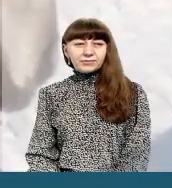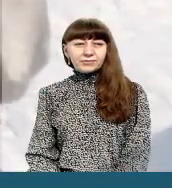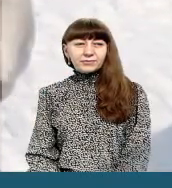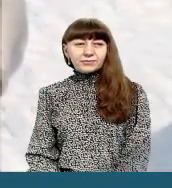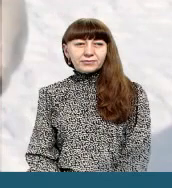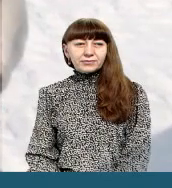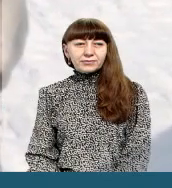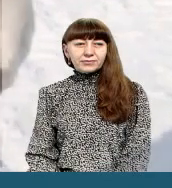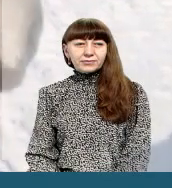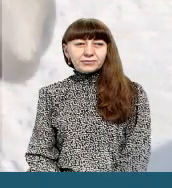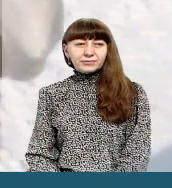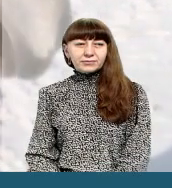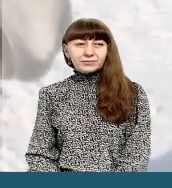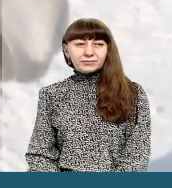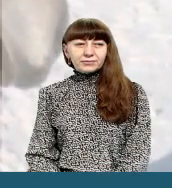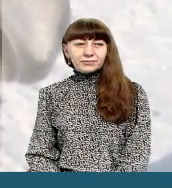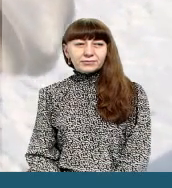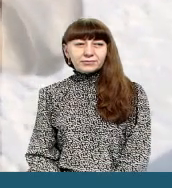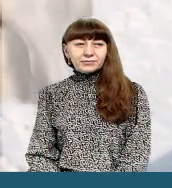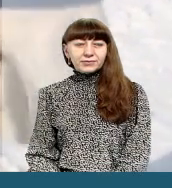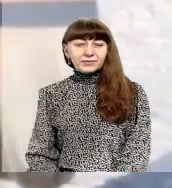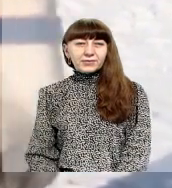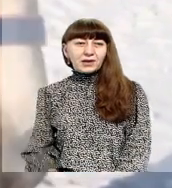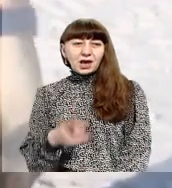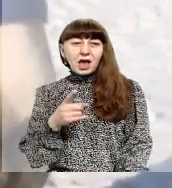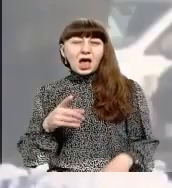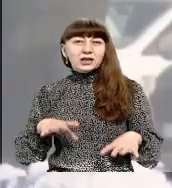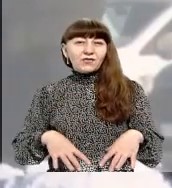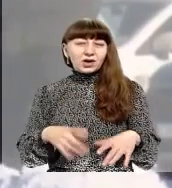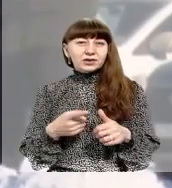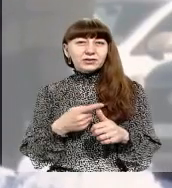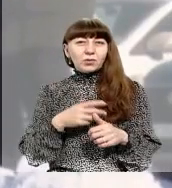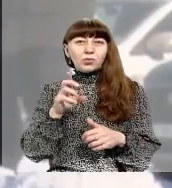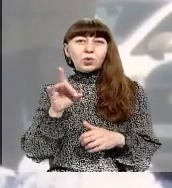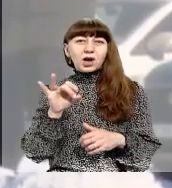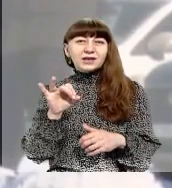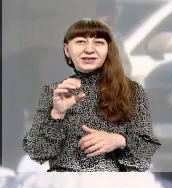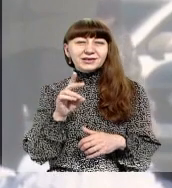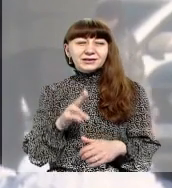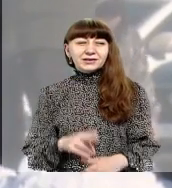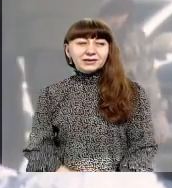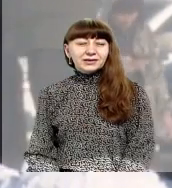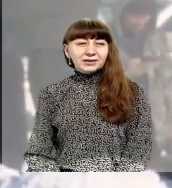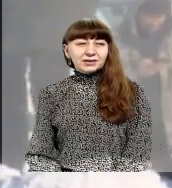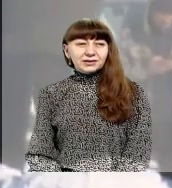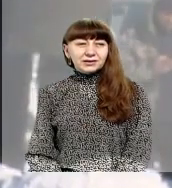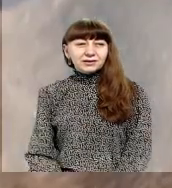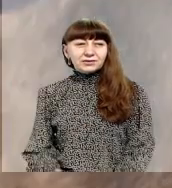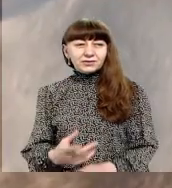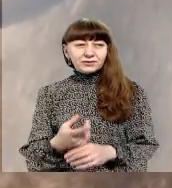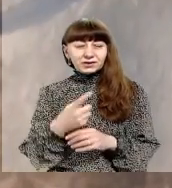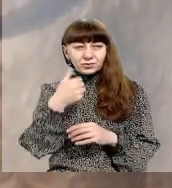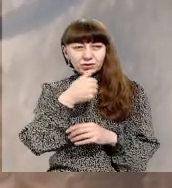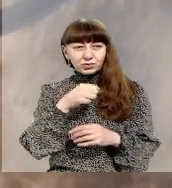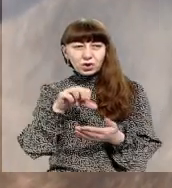Нау тұлпардың аты Боран Қасқа. Бұны мен қаңтар айынан бастап дайындап келе жатырмын. Шапқанына қызықтым, сосын адамға деген мейірімін.